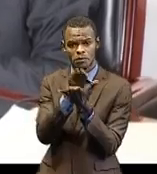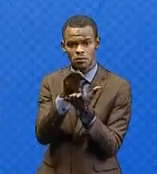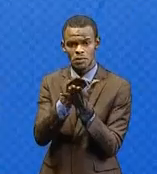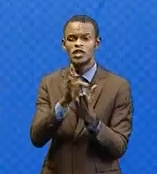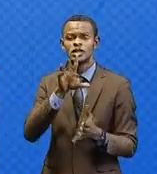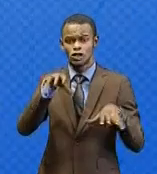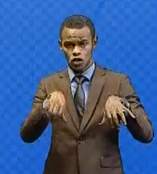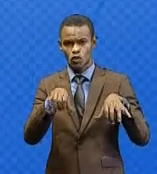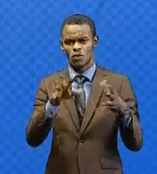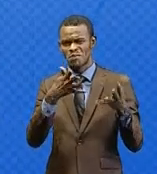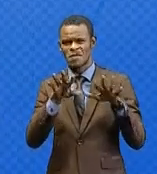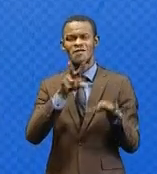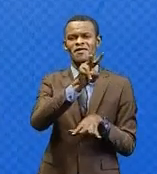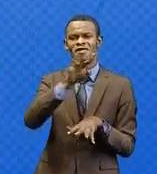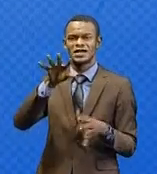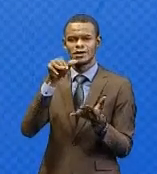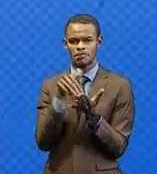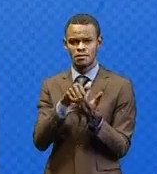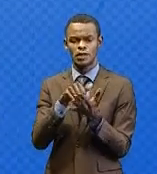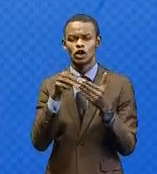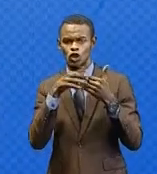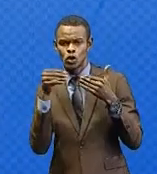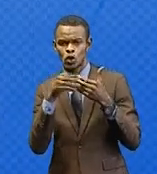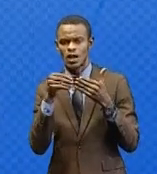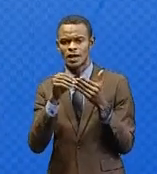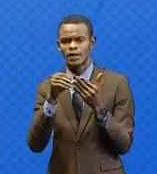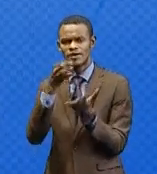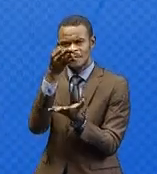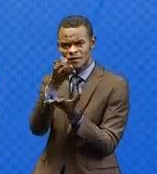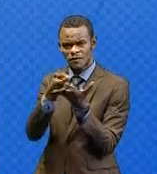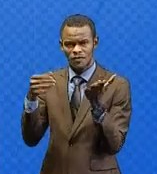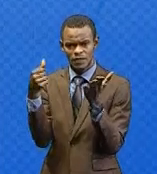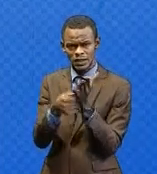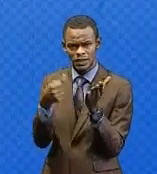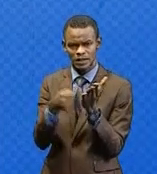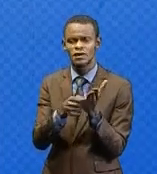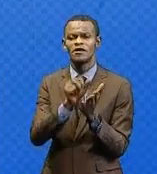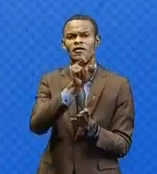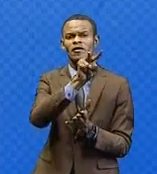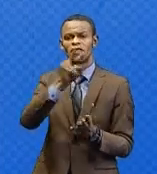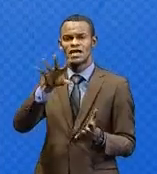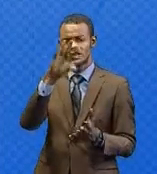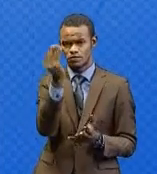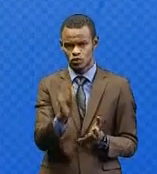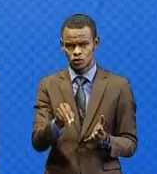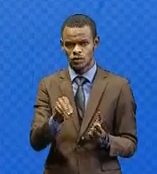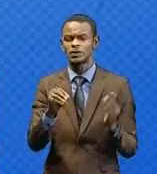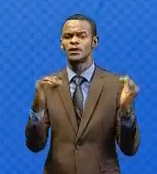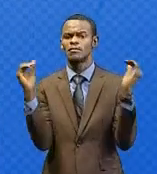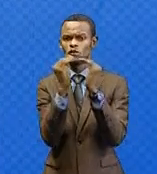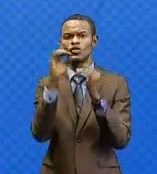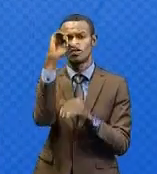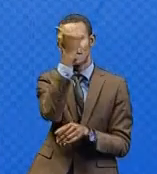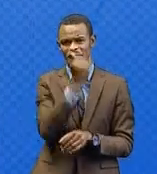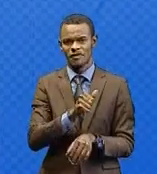dollars avec une pression fiscale à 25% qui rencontrera cette fois-là la moyenne africaine.